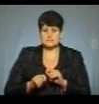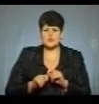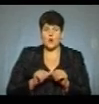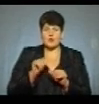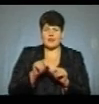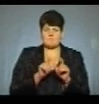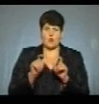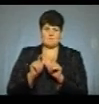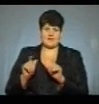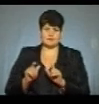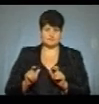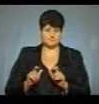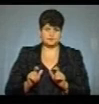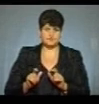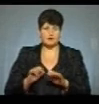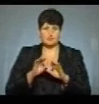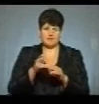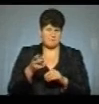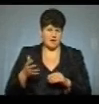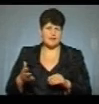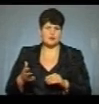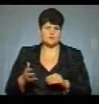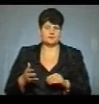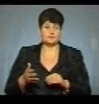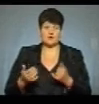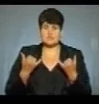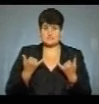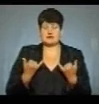об'єкти. Проведемо паралельно. Зараз ми